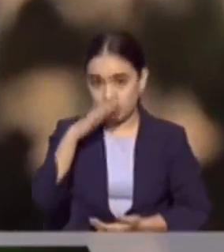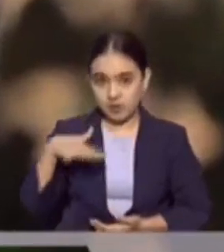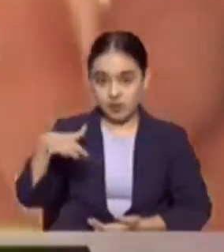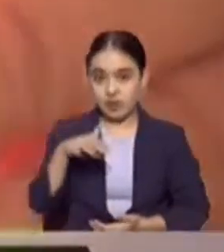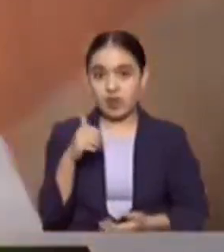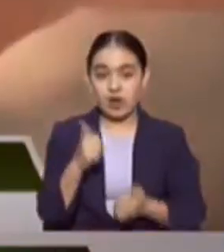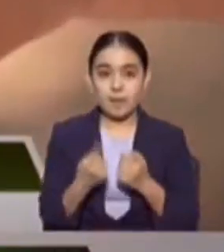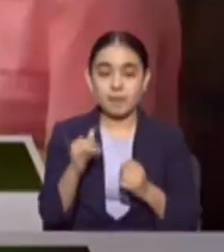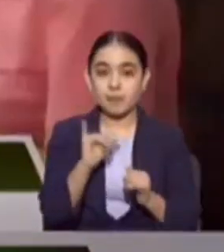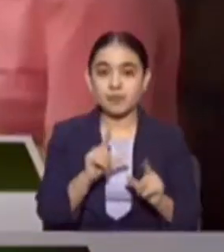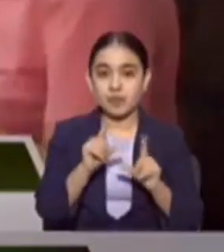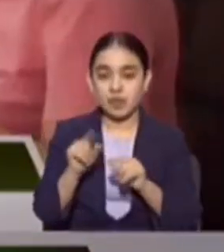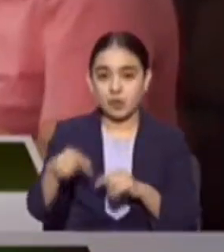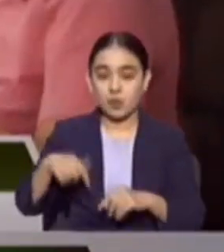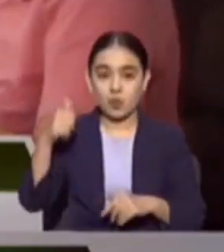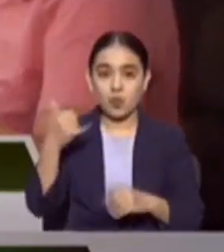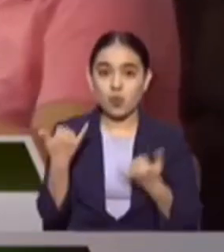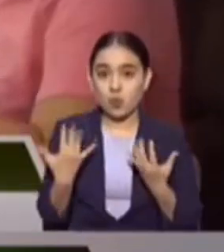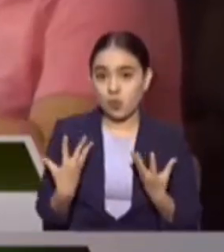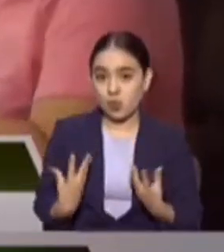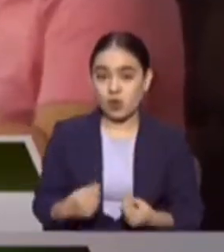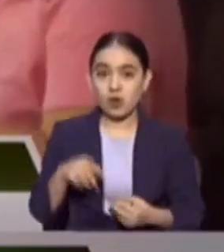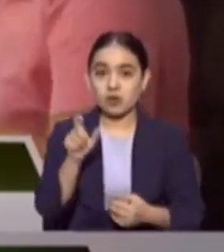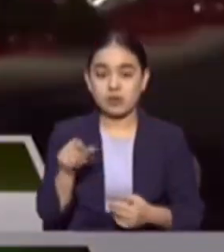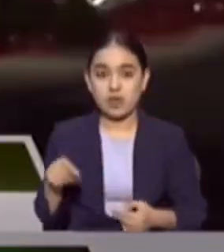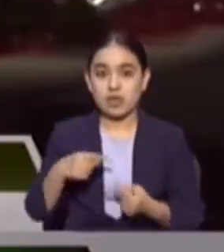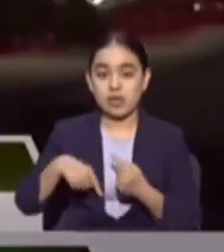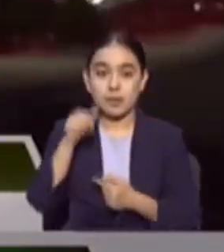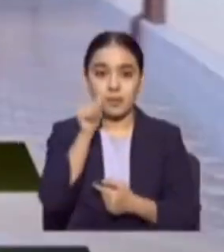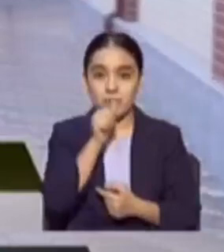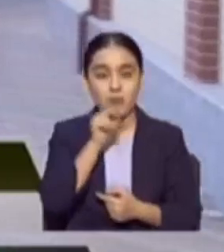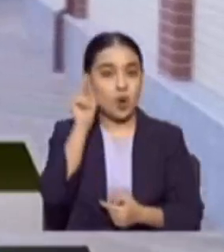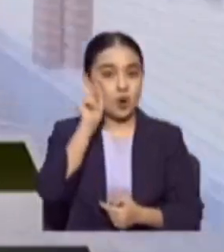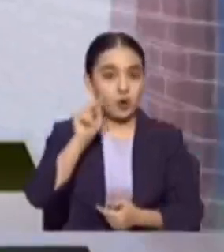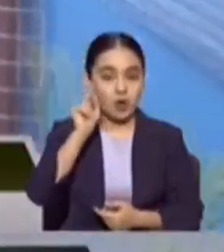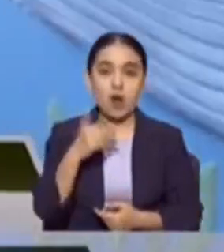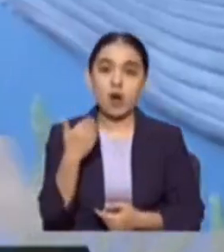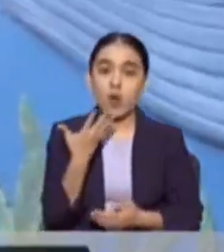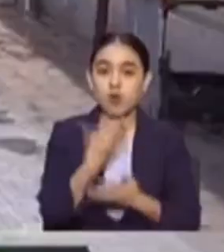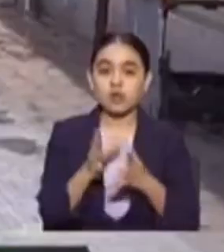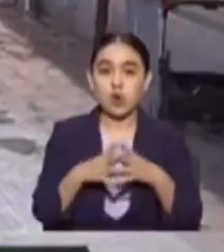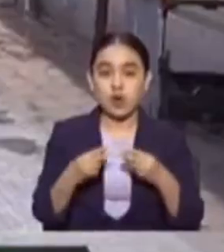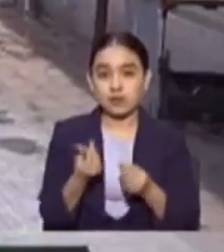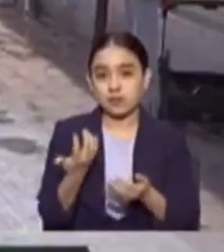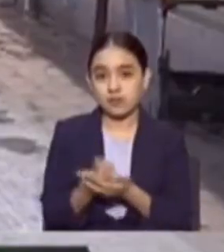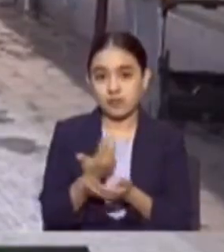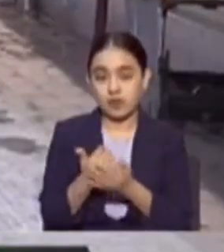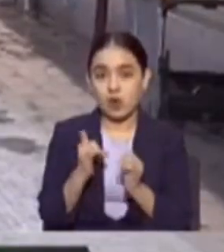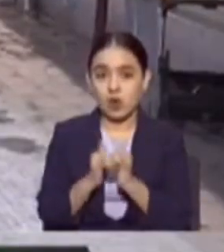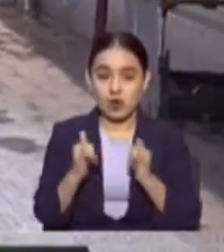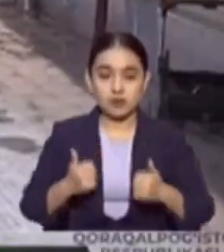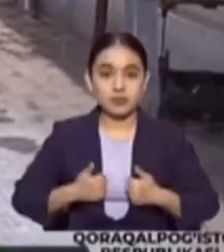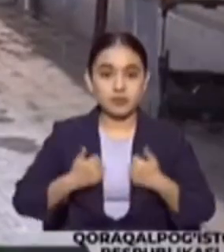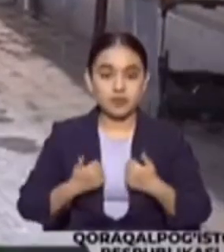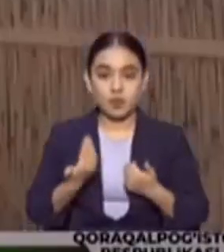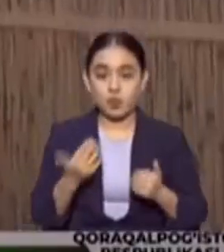Mamlakatimizning qay bir go'shasiga bormang, bugun yurtdoshlarimiz tadbirkorlikning sir asrorlarini o'rganishga va o'z oilaviy daromadini oshirishga